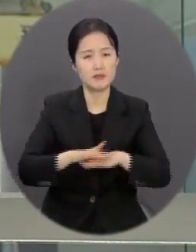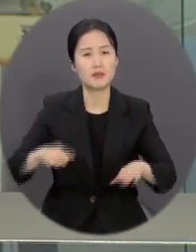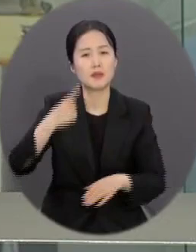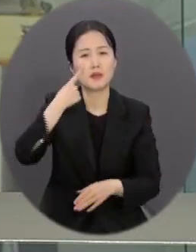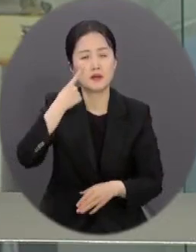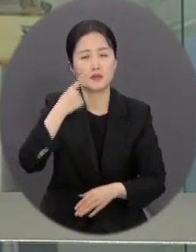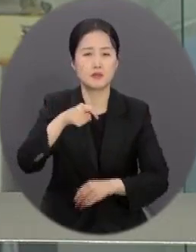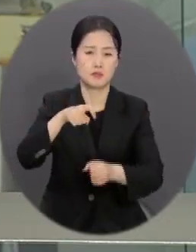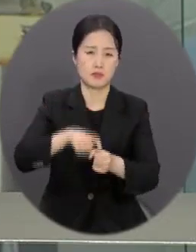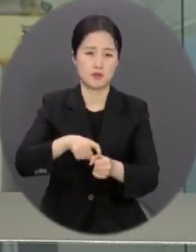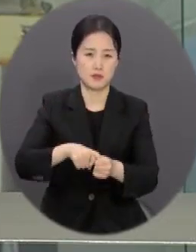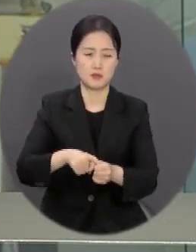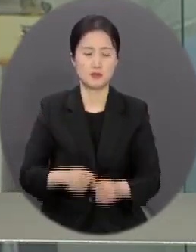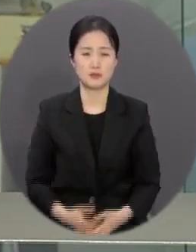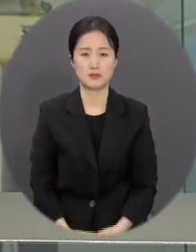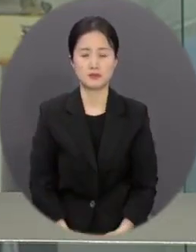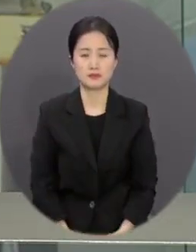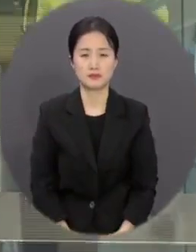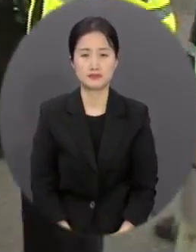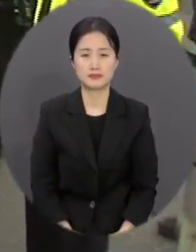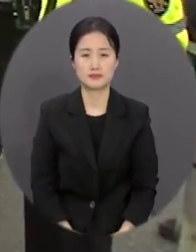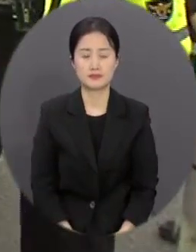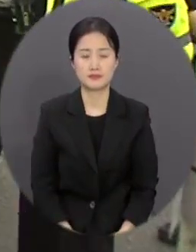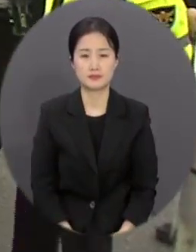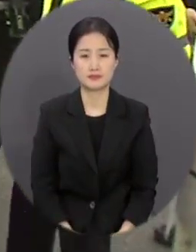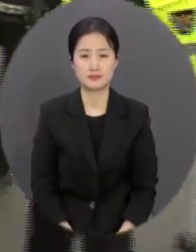냉랭했습니다. 임지은 기자입니다.